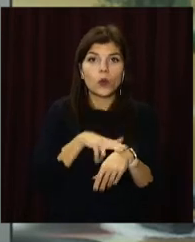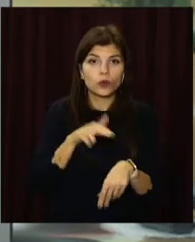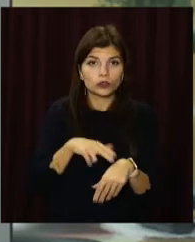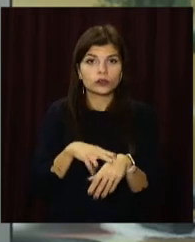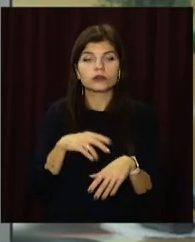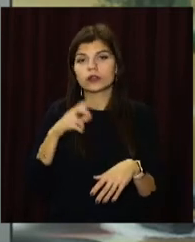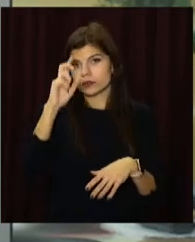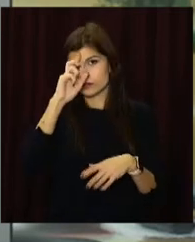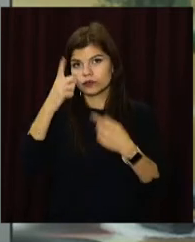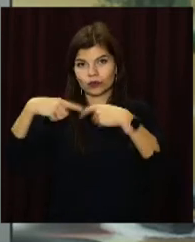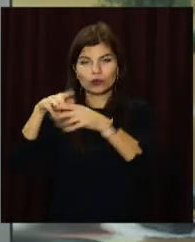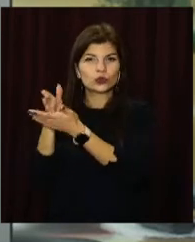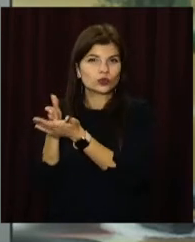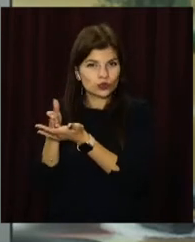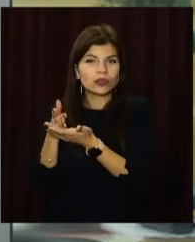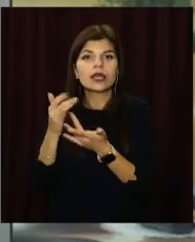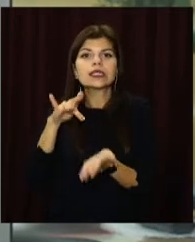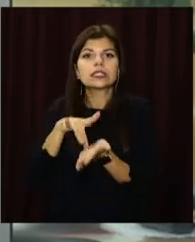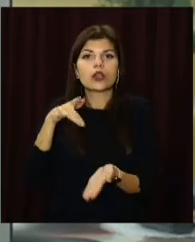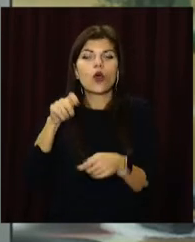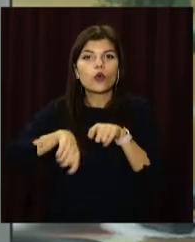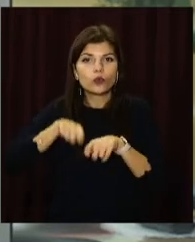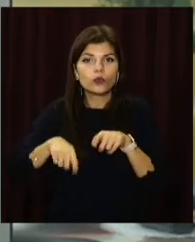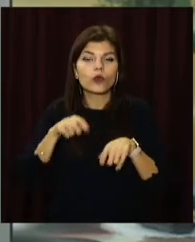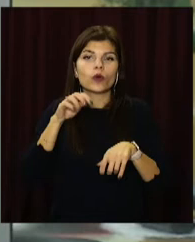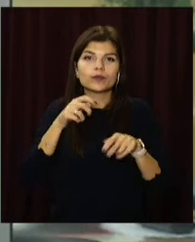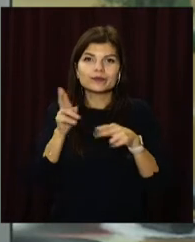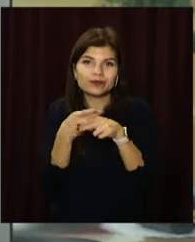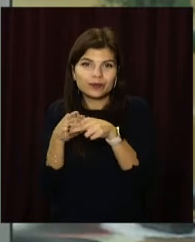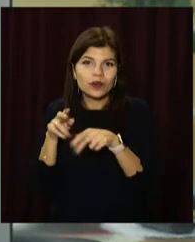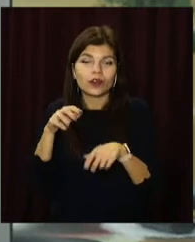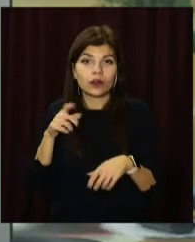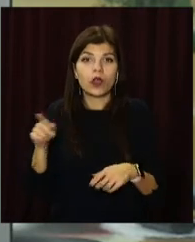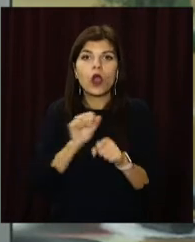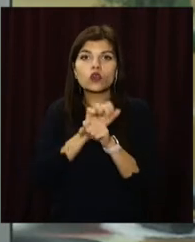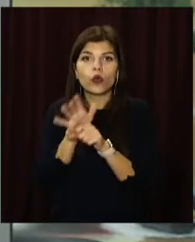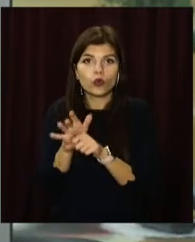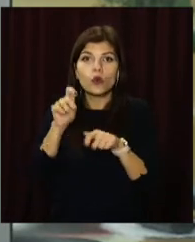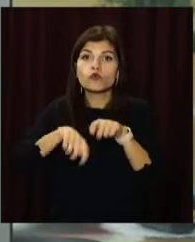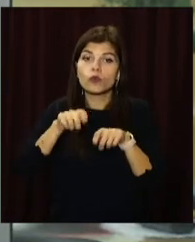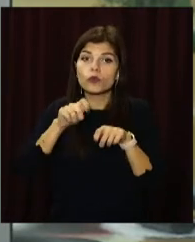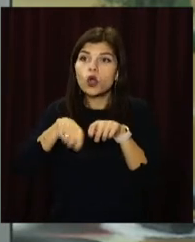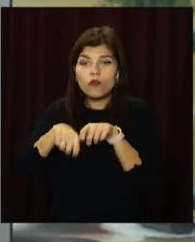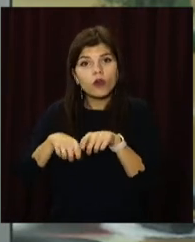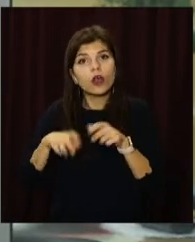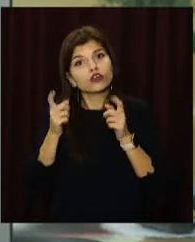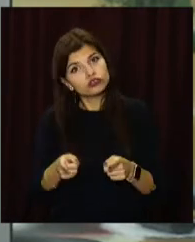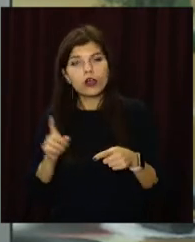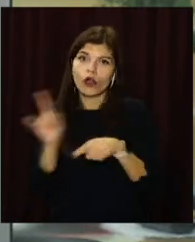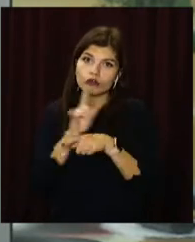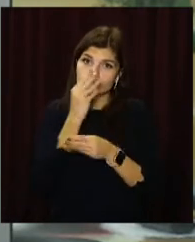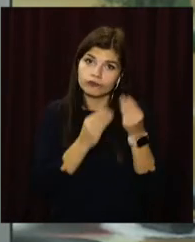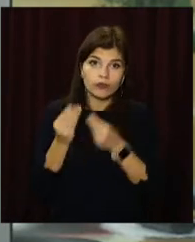поліціянти, Держпродспоживслужба та Центр контролю і профілактики хвороб перевіряють ковід-сертифікати на дійсність. Робитимуть це